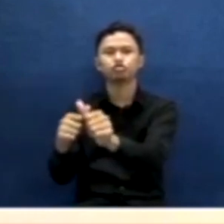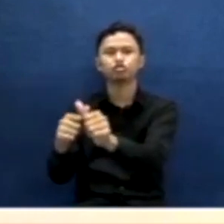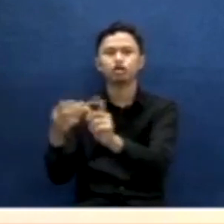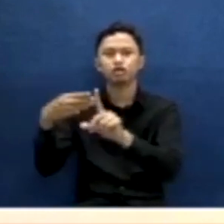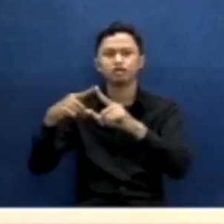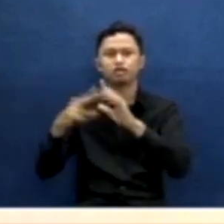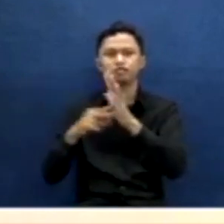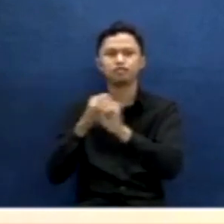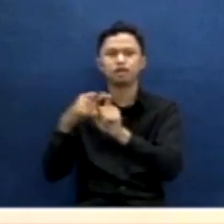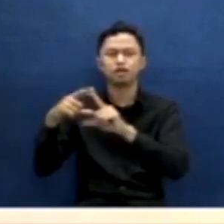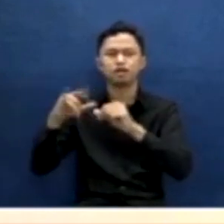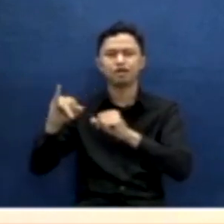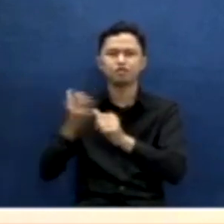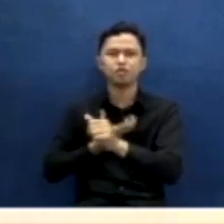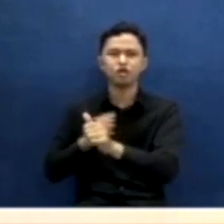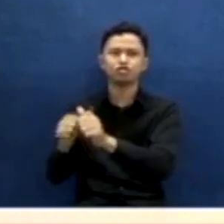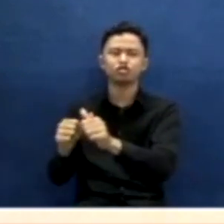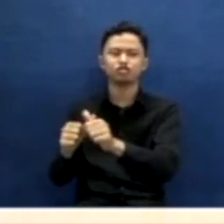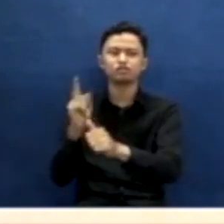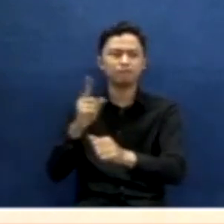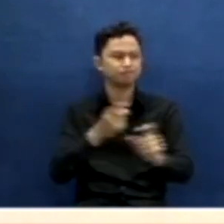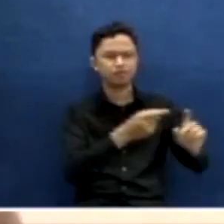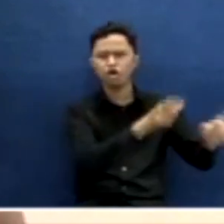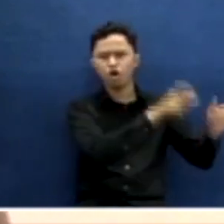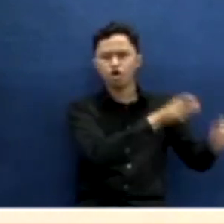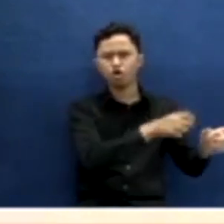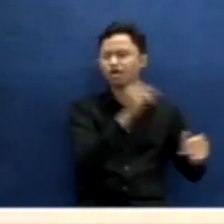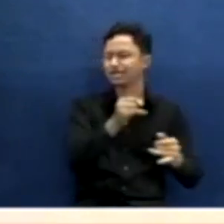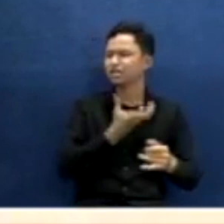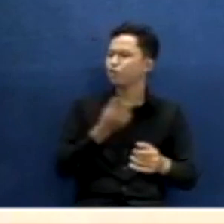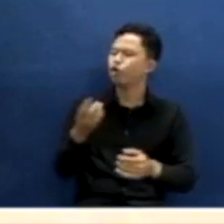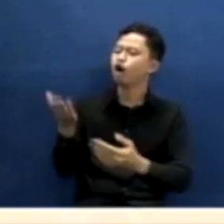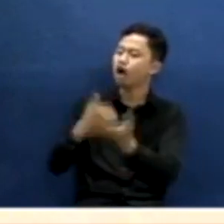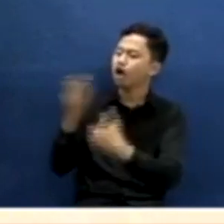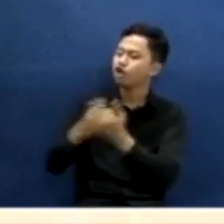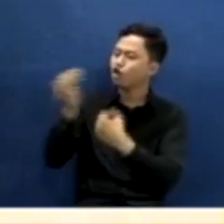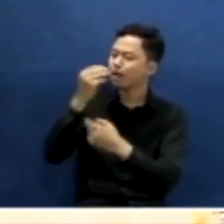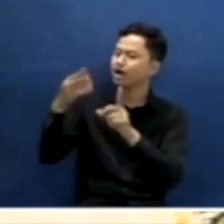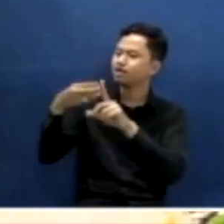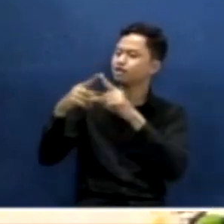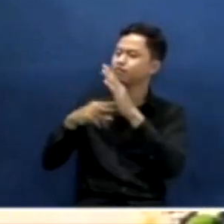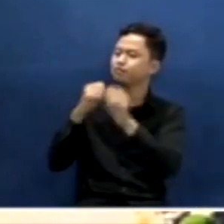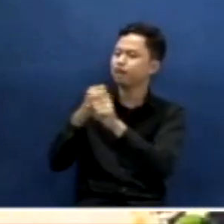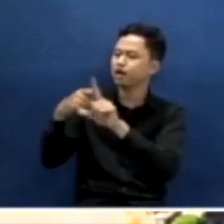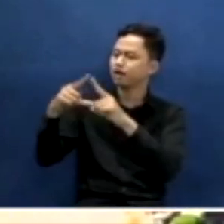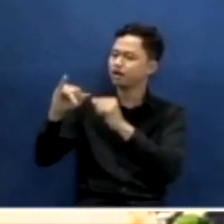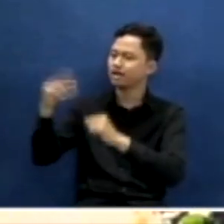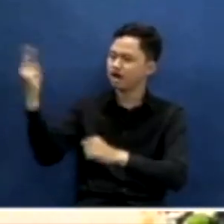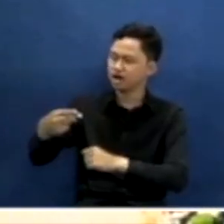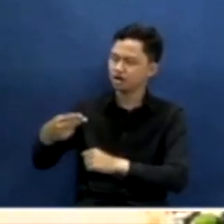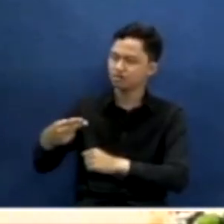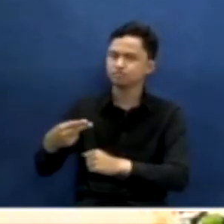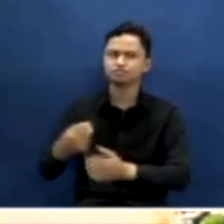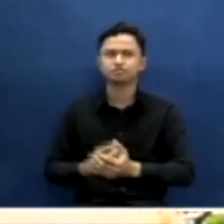bangkaisebagaimakananyanghalal.Karenakaum politeisinginparaSahabat memakanapayangdilarang.Karenapara penghasilhal-halyangdilarangadalah kaum